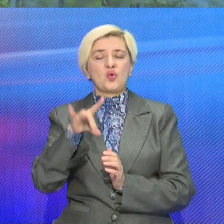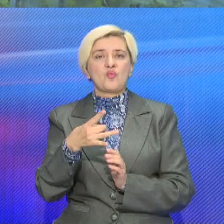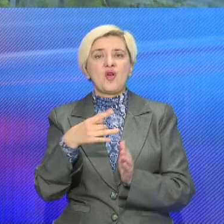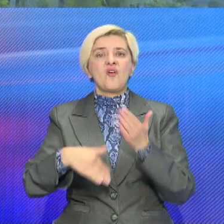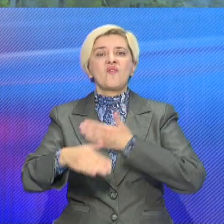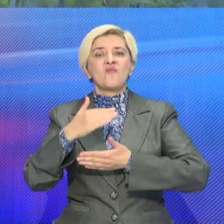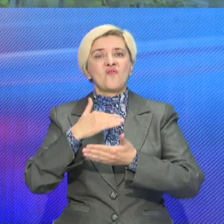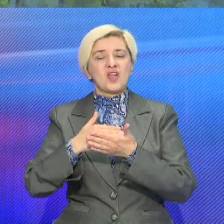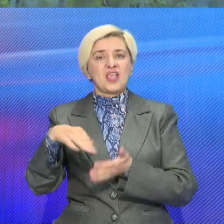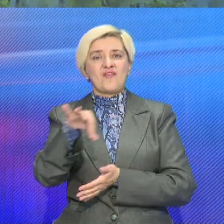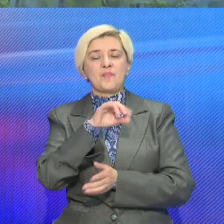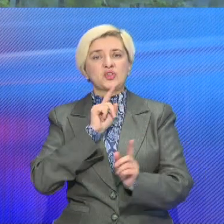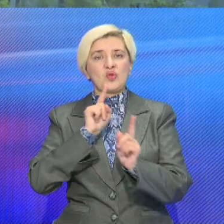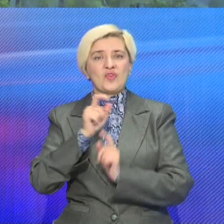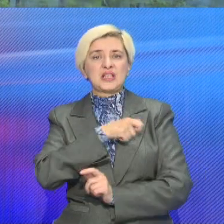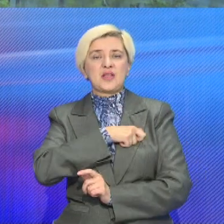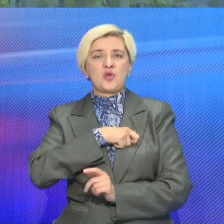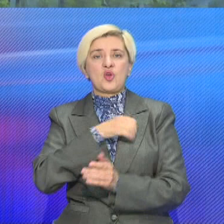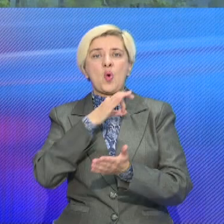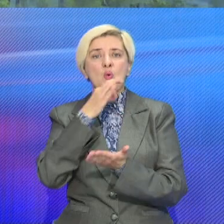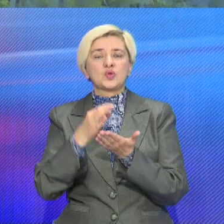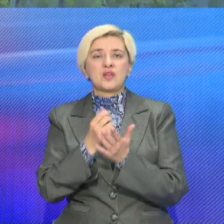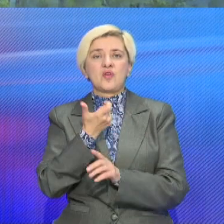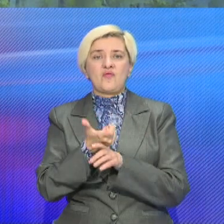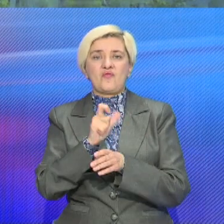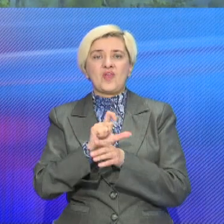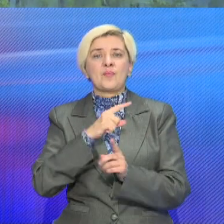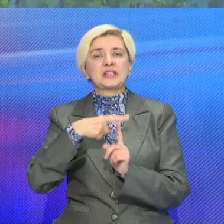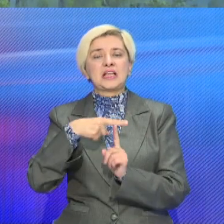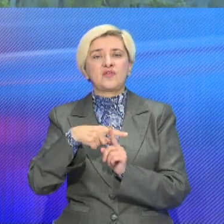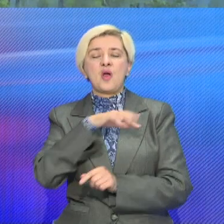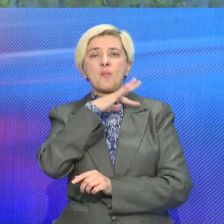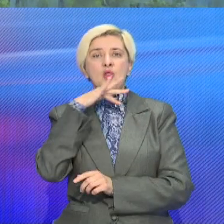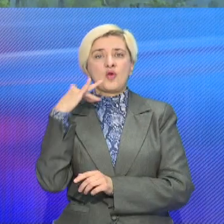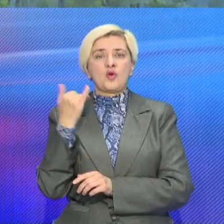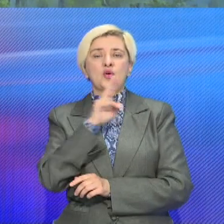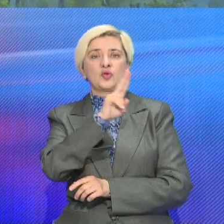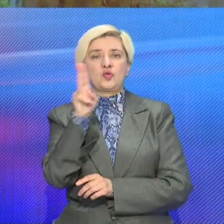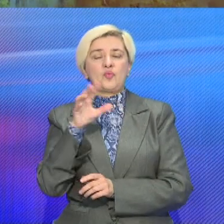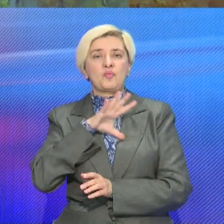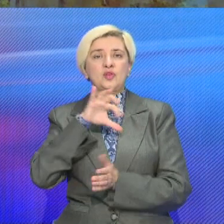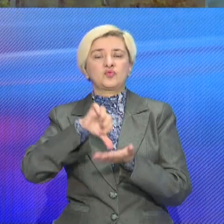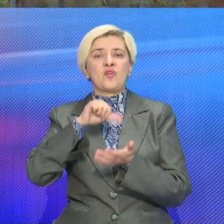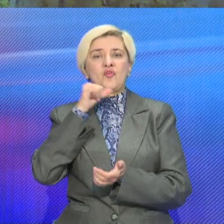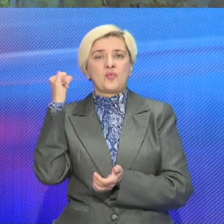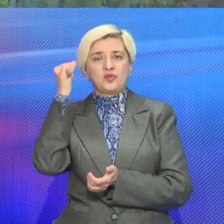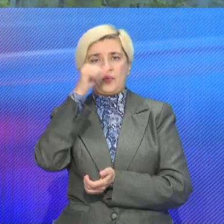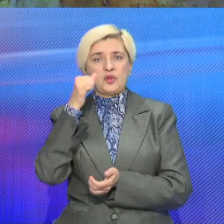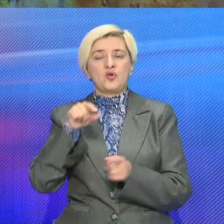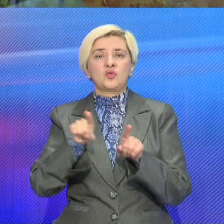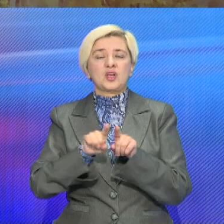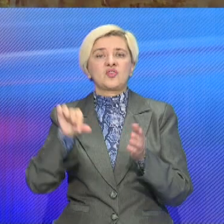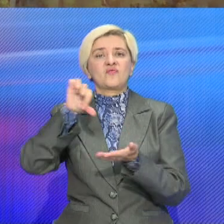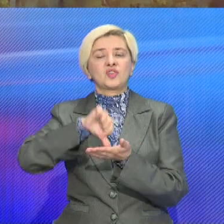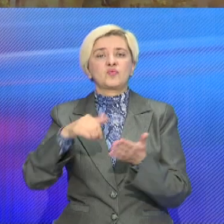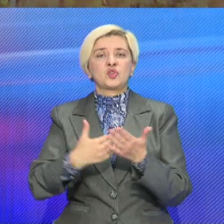совете депутатов оценивают вельми становча. И уже многие из тех, кто удельничал у конкурсе летость, выступили с новыми проектами.